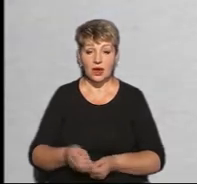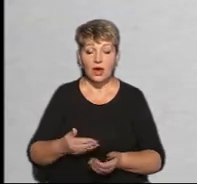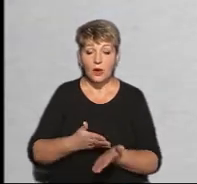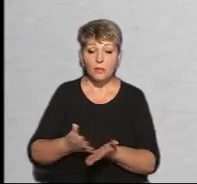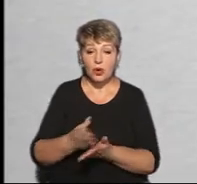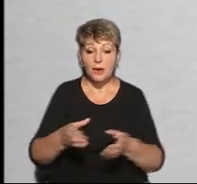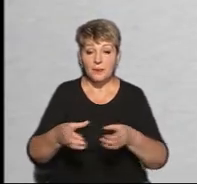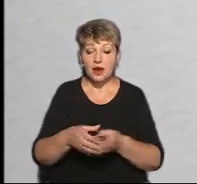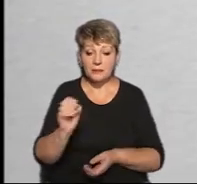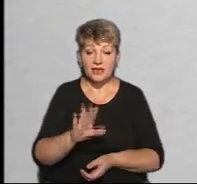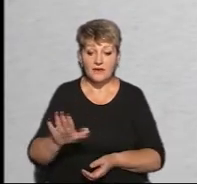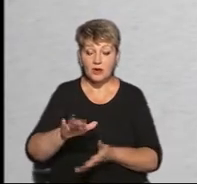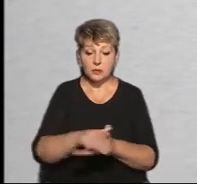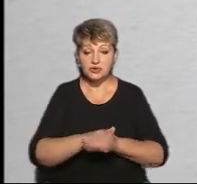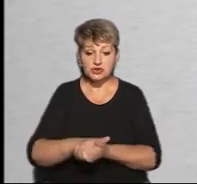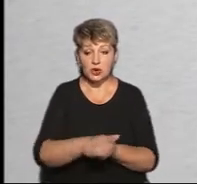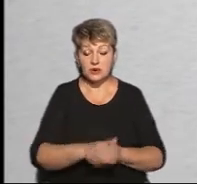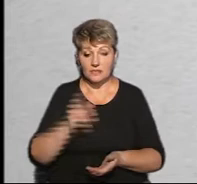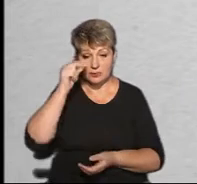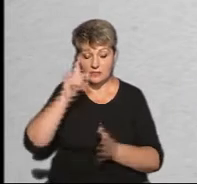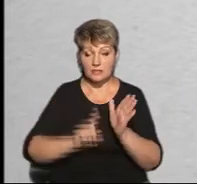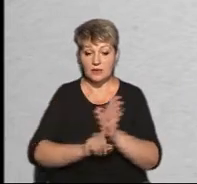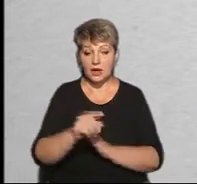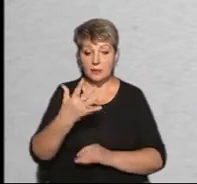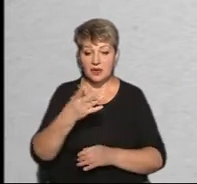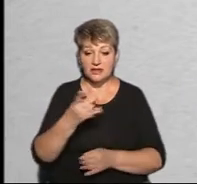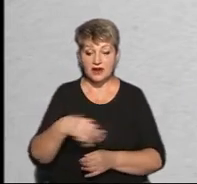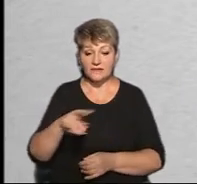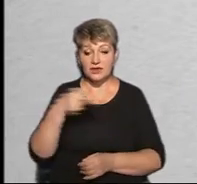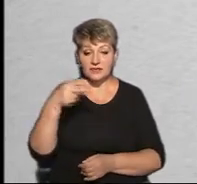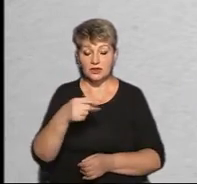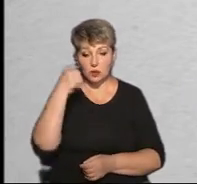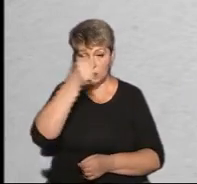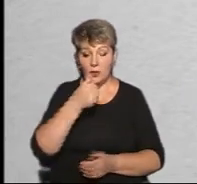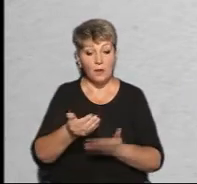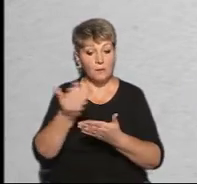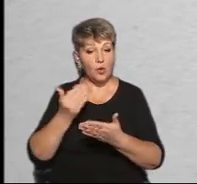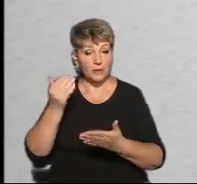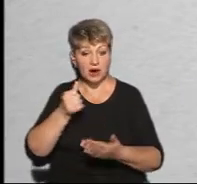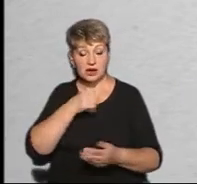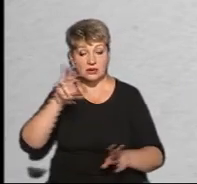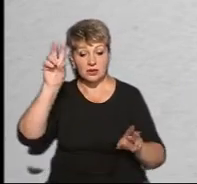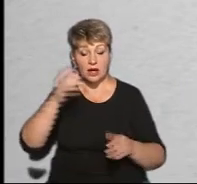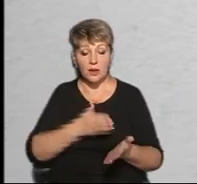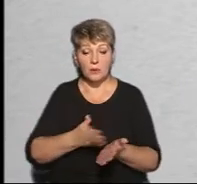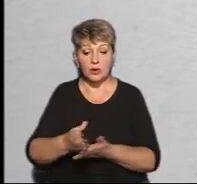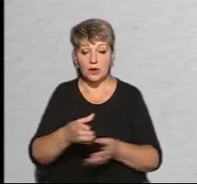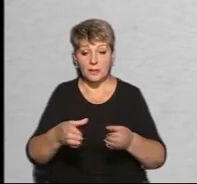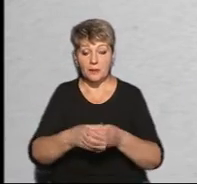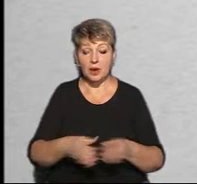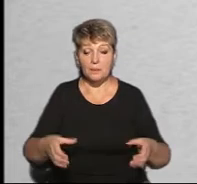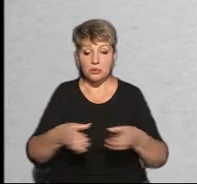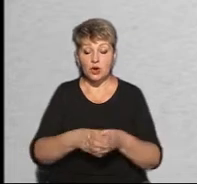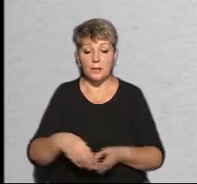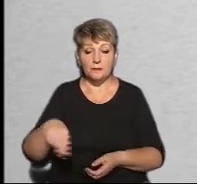Політична партія «Європейська солідарність». Дата заснування – 5 травня 2000 року. Попередні назви. Політична партія «Блок Петра